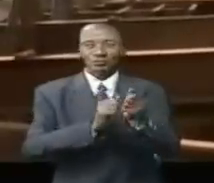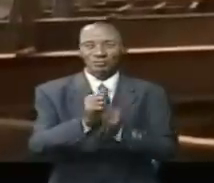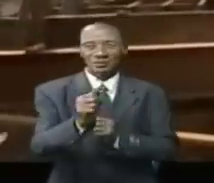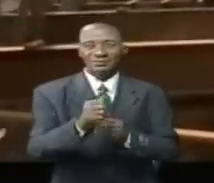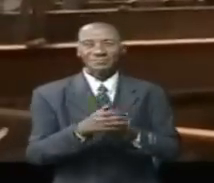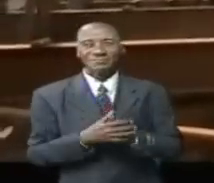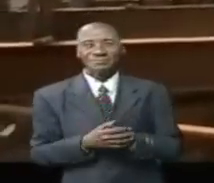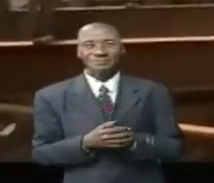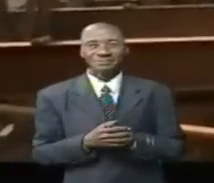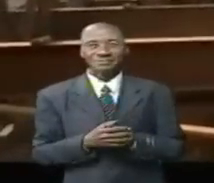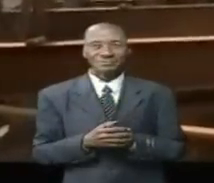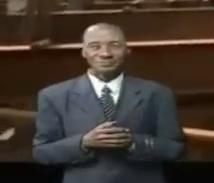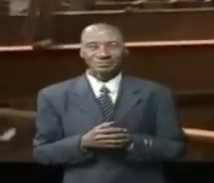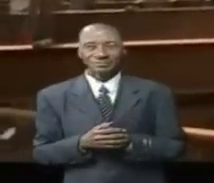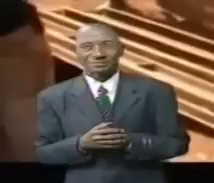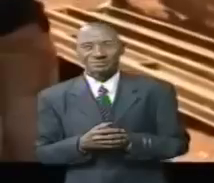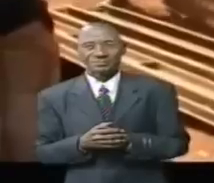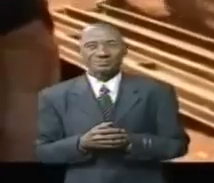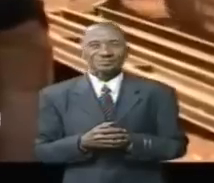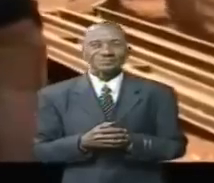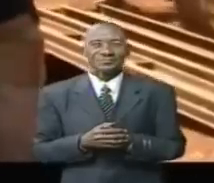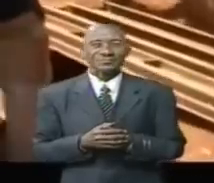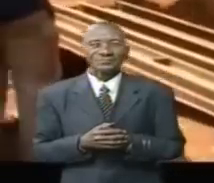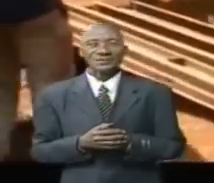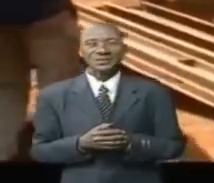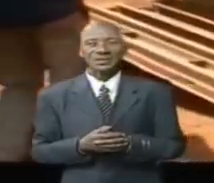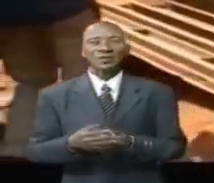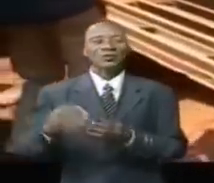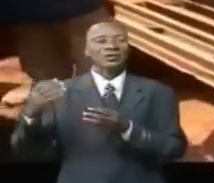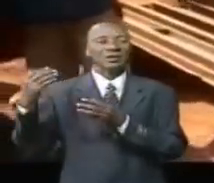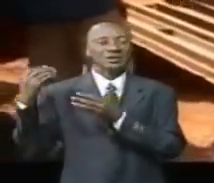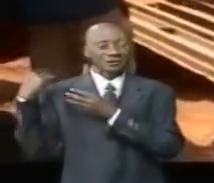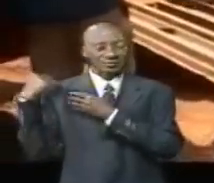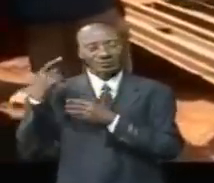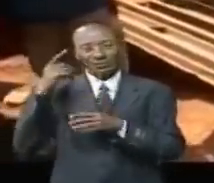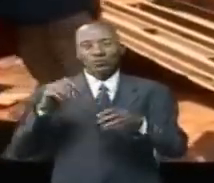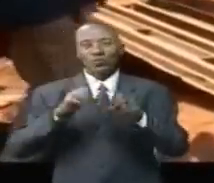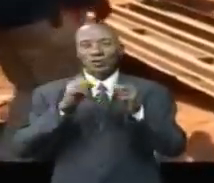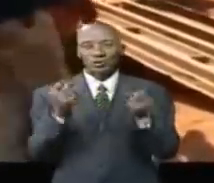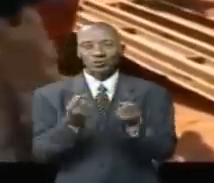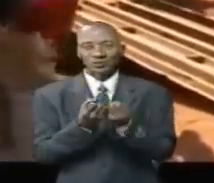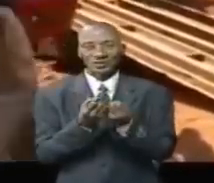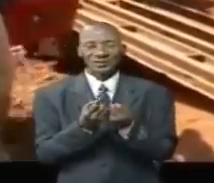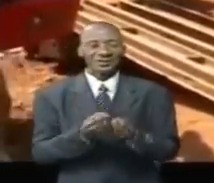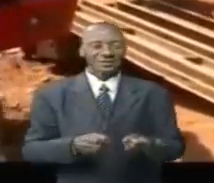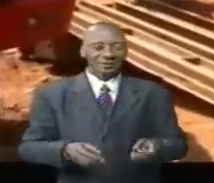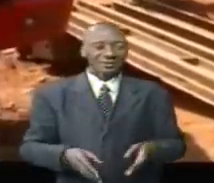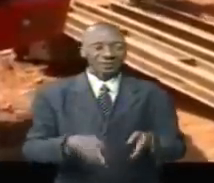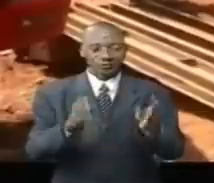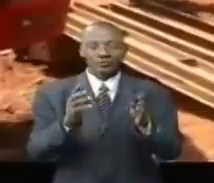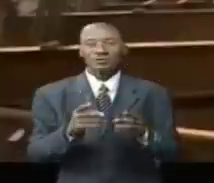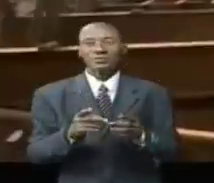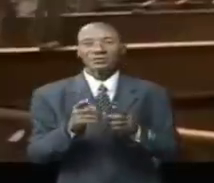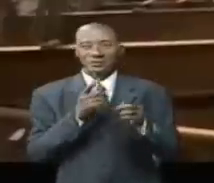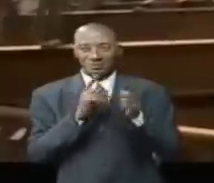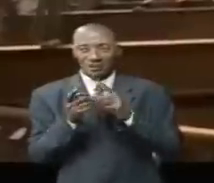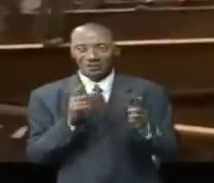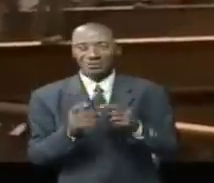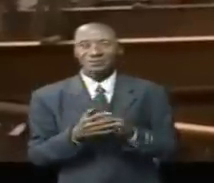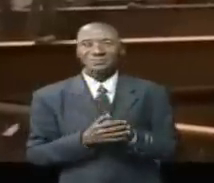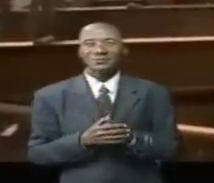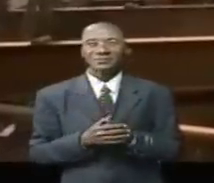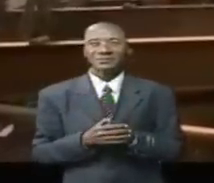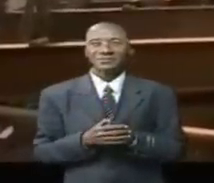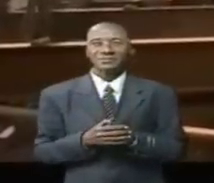Il y a eu la MONUSCO qui avait promis de fournir un pont montable. Jusque-là, sa promesse n'a a été fini.